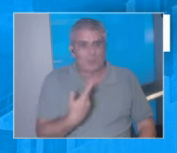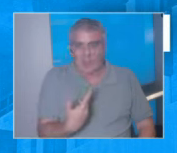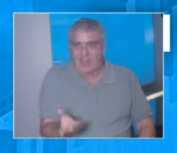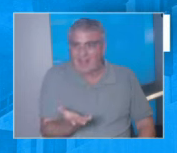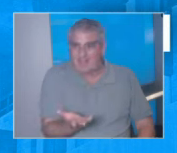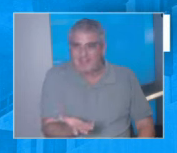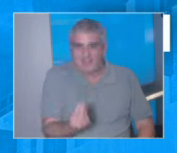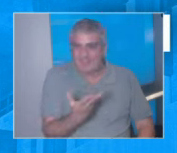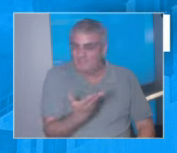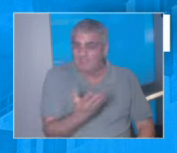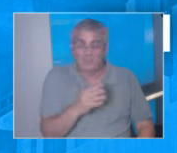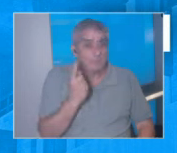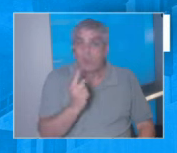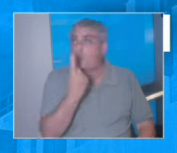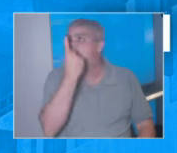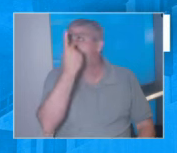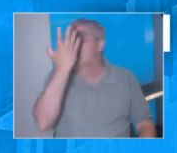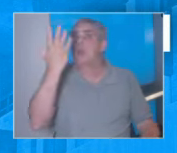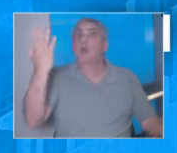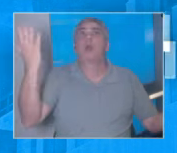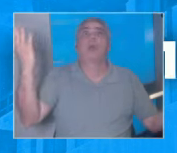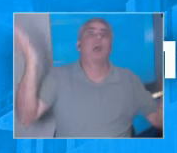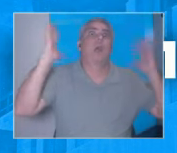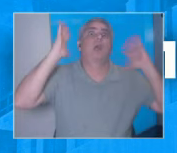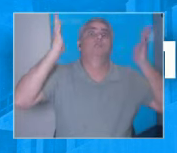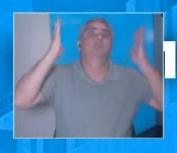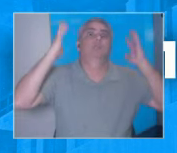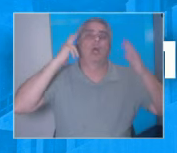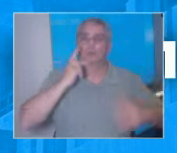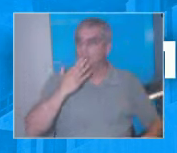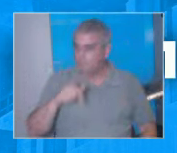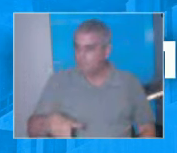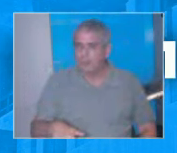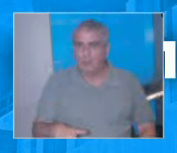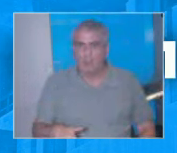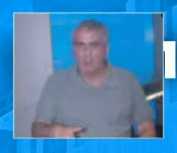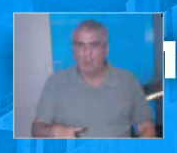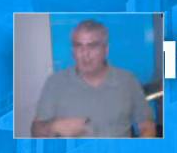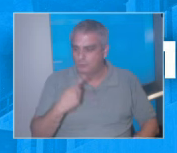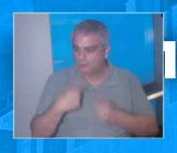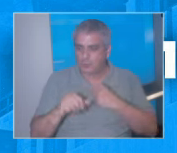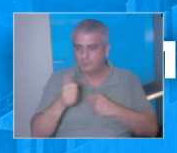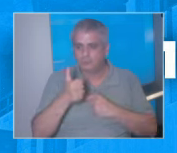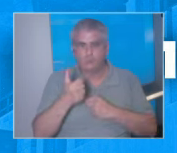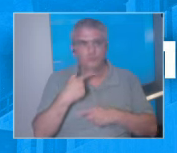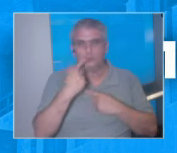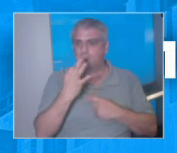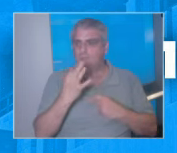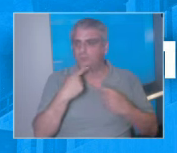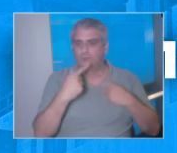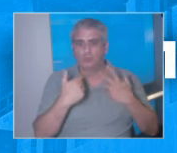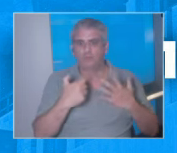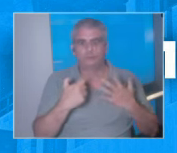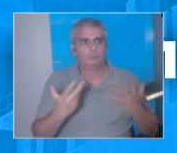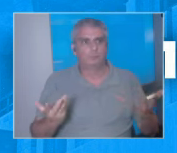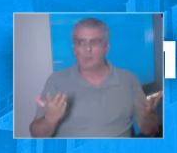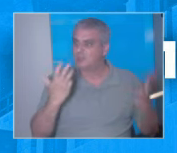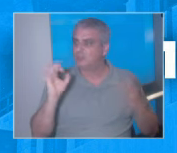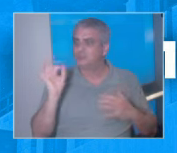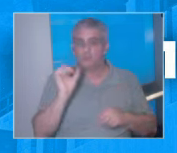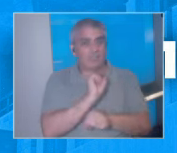דבר כזה כמעט. ואם היה קורה, זה היה אסון גדול מאוד. ובארץ פתאום, בשנים הראשונות, שנות 50-60,